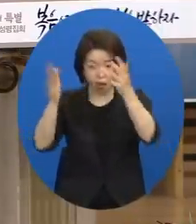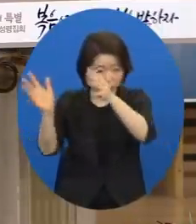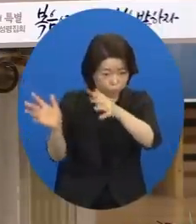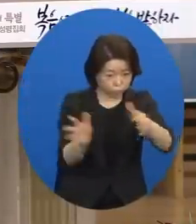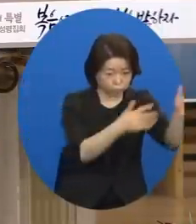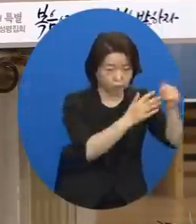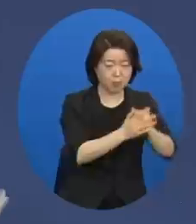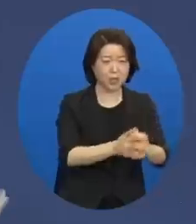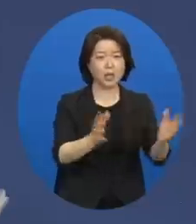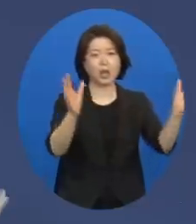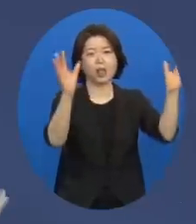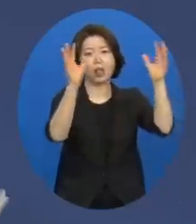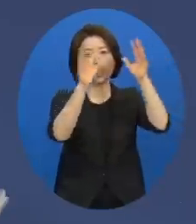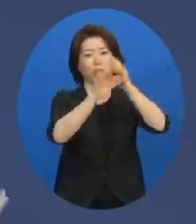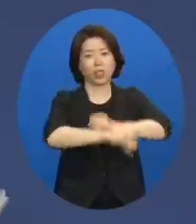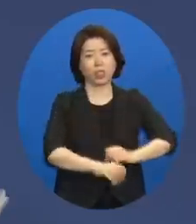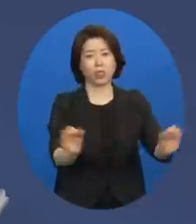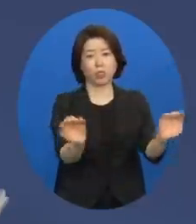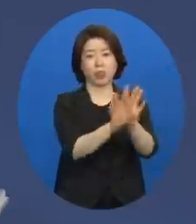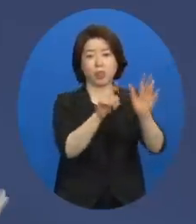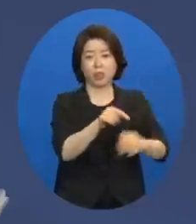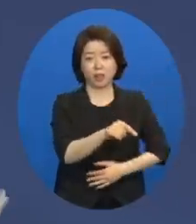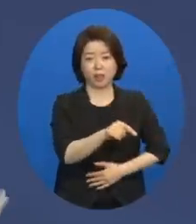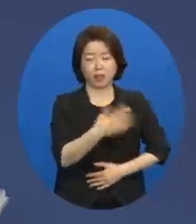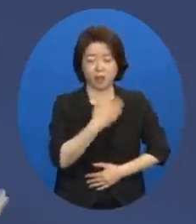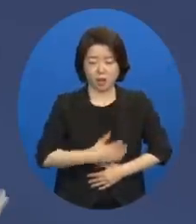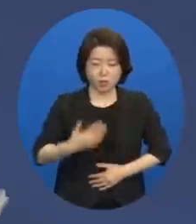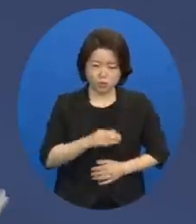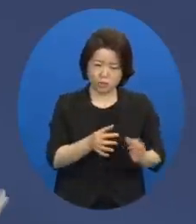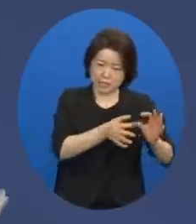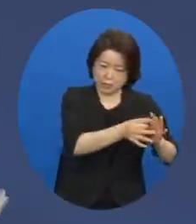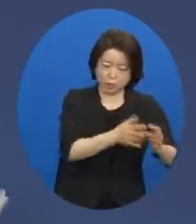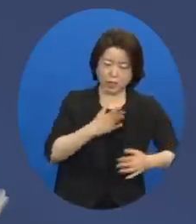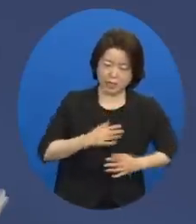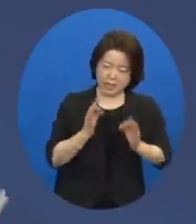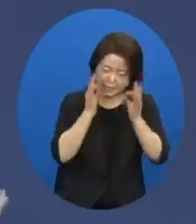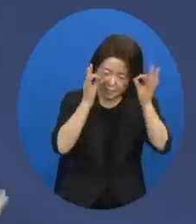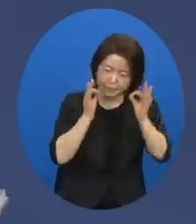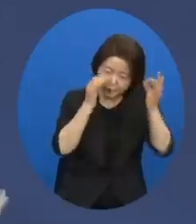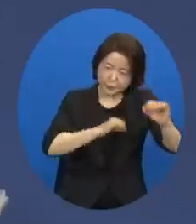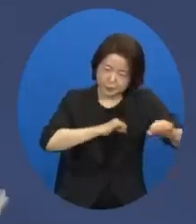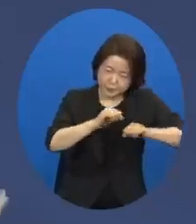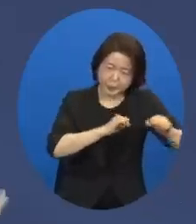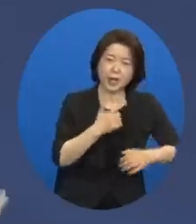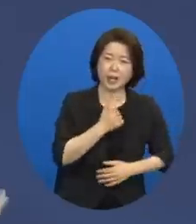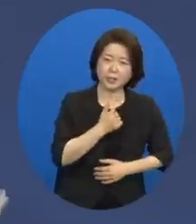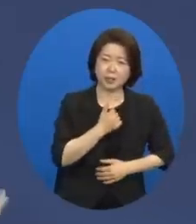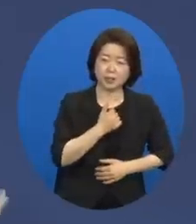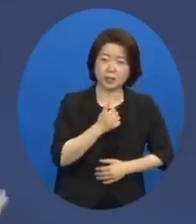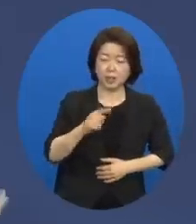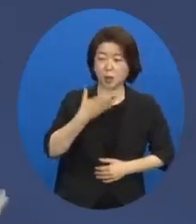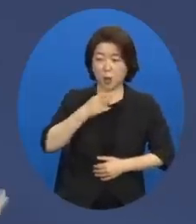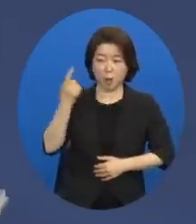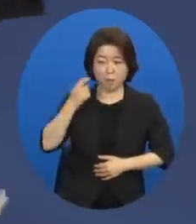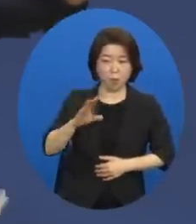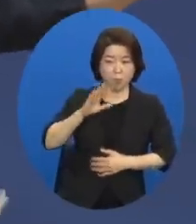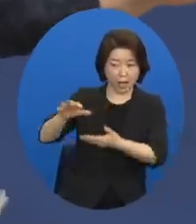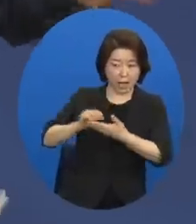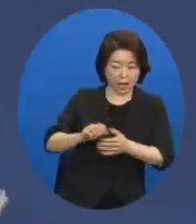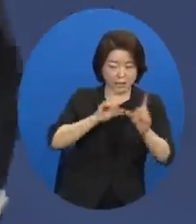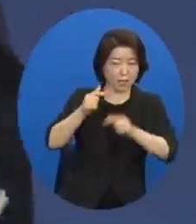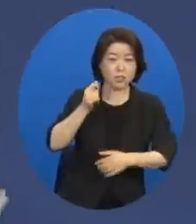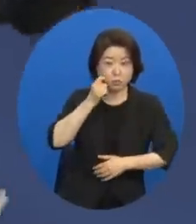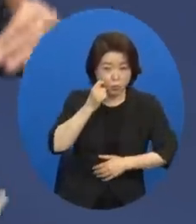다 허무하게 없어지듯이 육신에 속해서 내 힘으로 살아오던 복음이 나에게 실제가 되지 않고 사는 모든